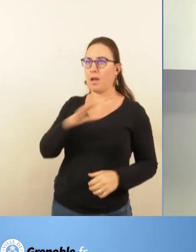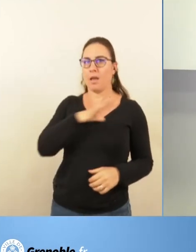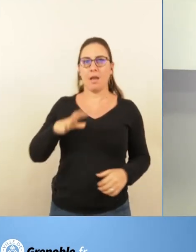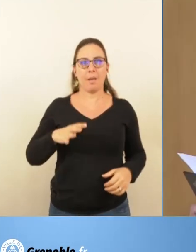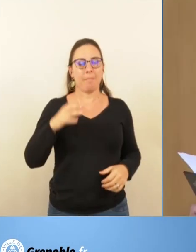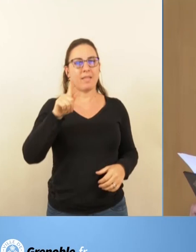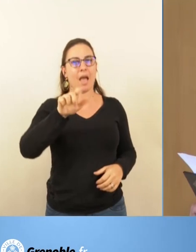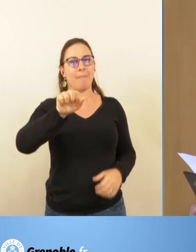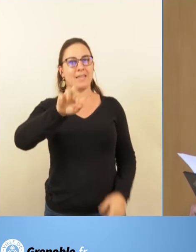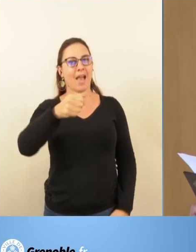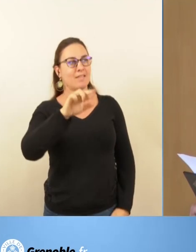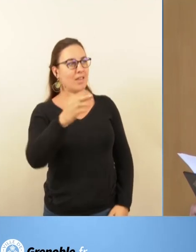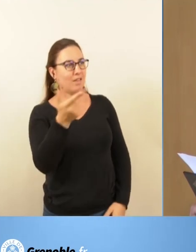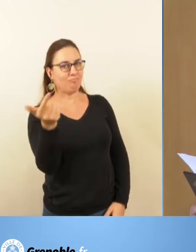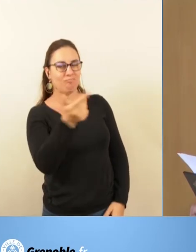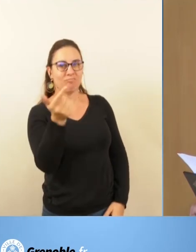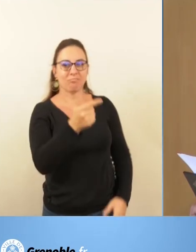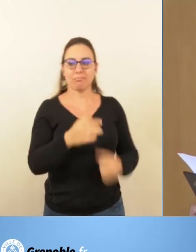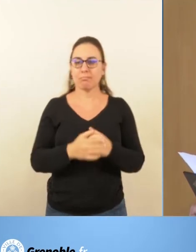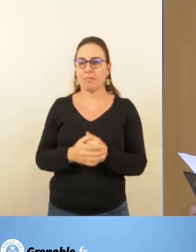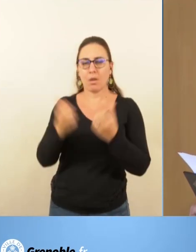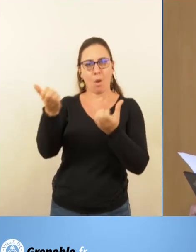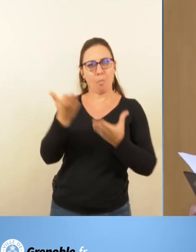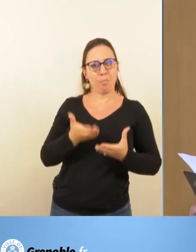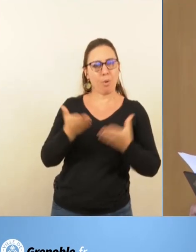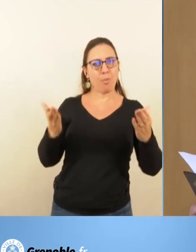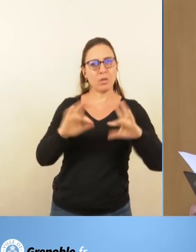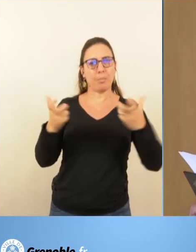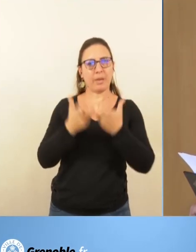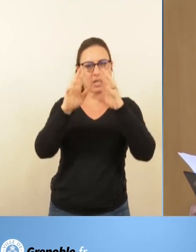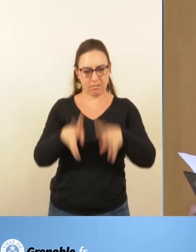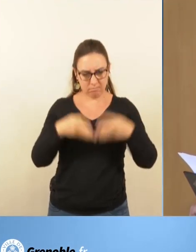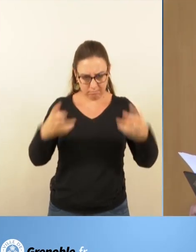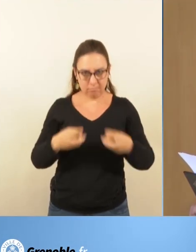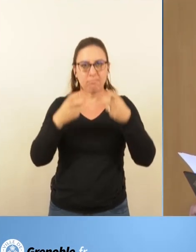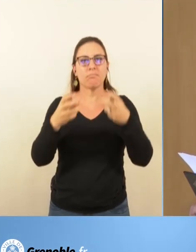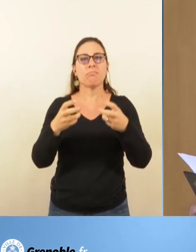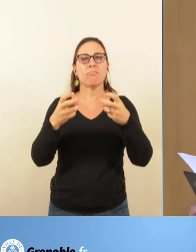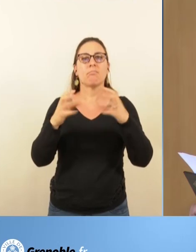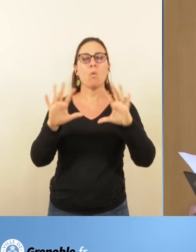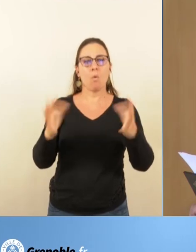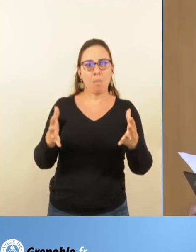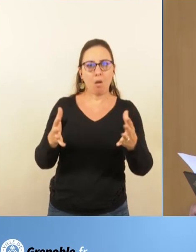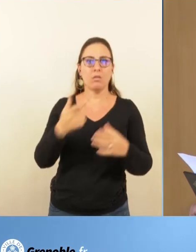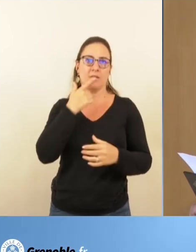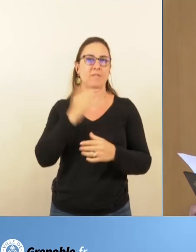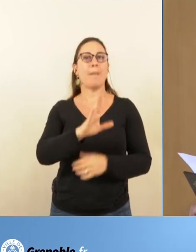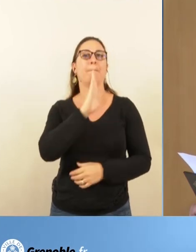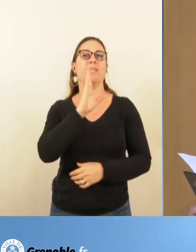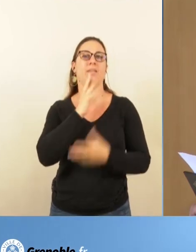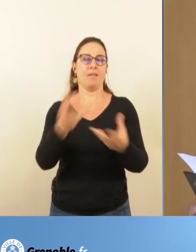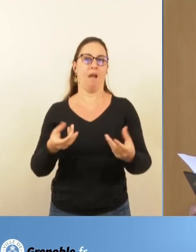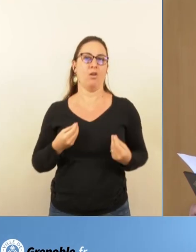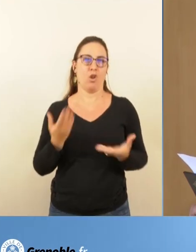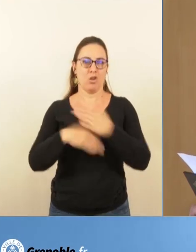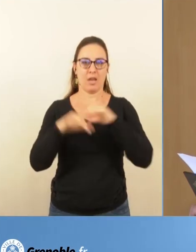vous nous proposez aujourd'hui donc de faire évoluer donc la politique tarifaire adossée à l'accueil périscolaire du Midi et de la mettre en